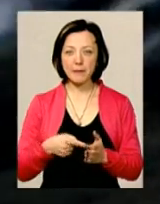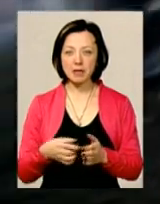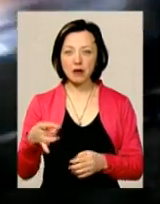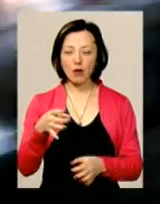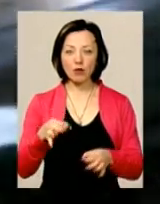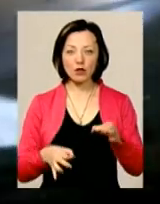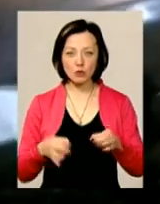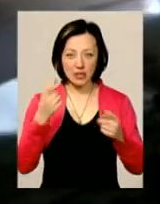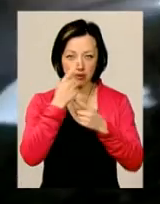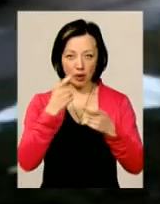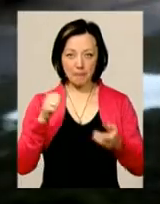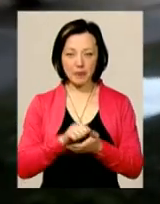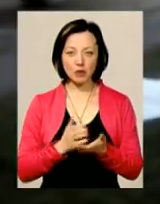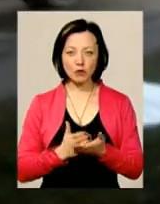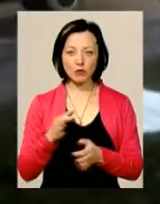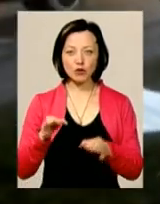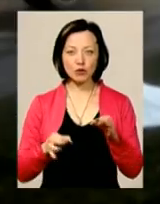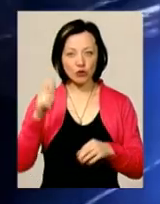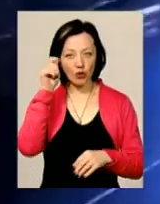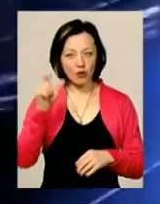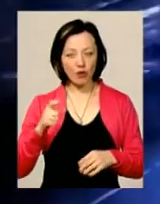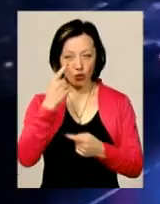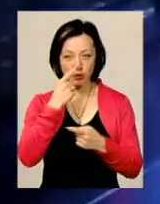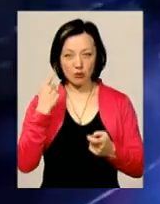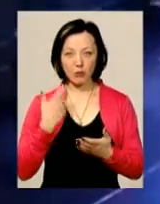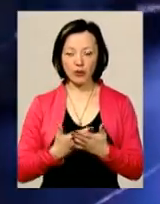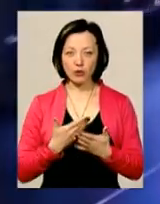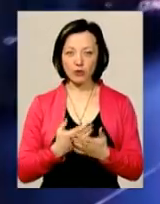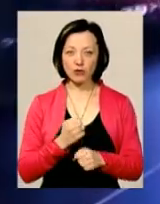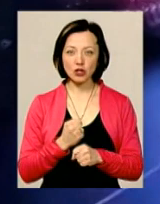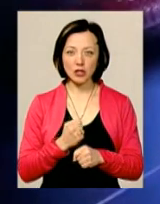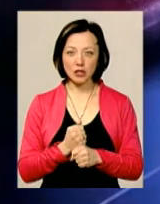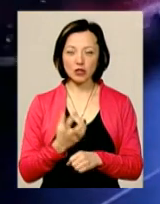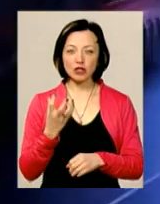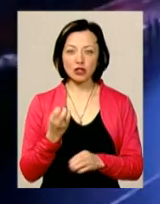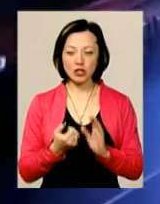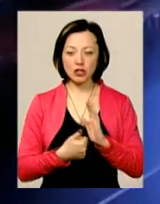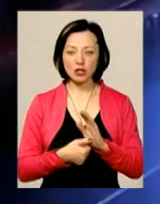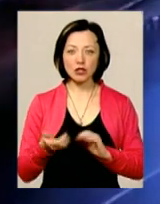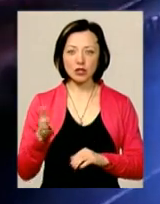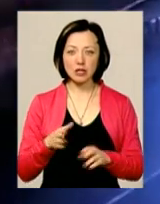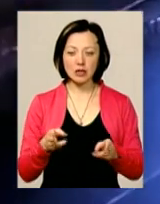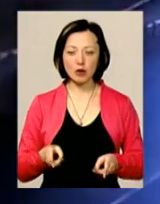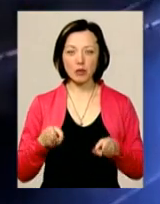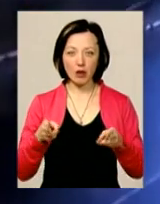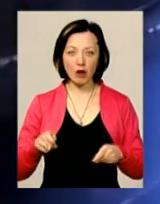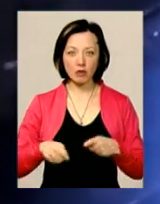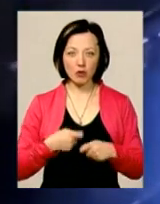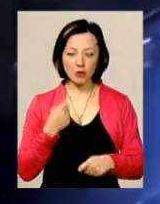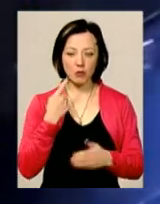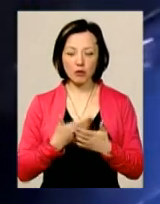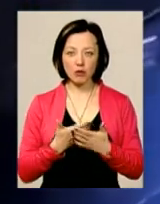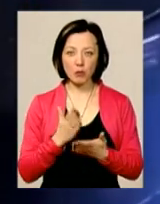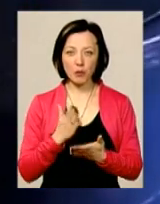суд. За інформацією прес-служби суду, чоловіку оголосили про підозру у вчиненні ним ще 6 кримінальних правопорушень.